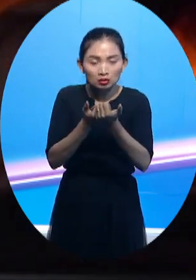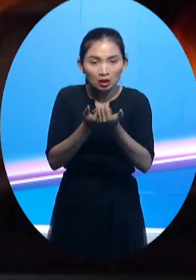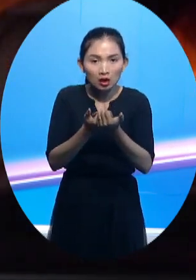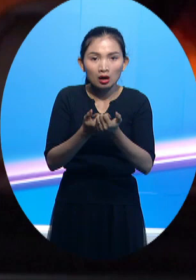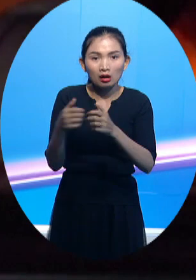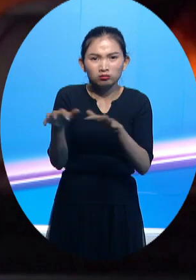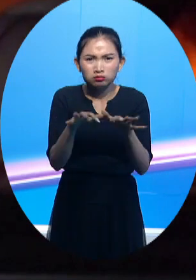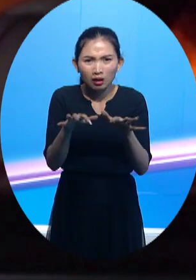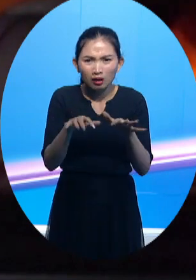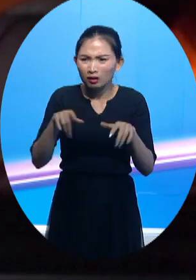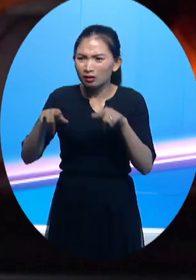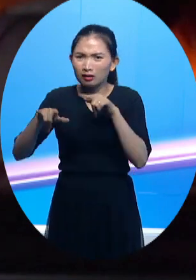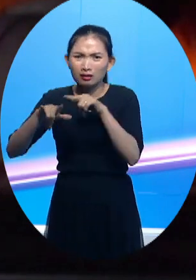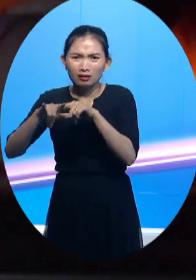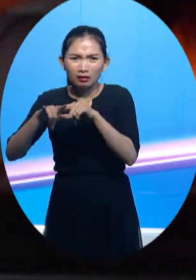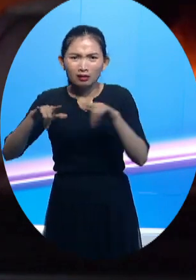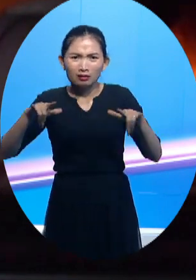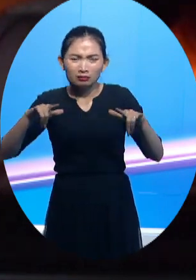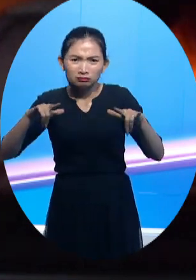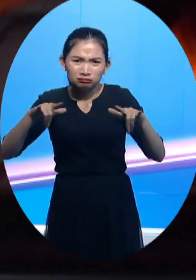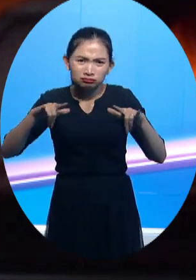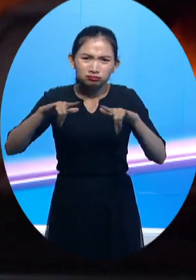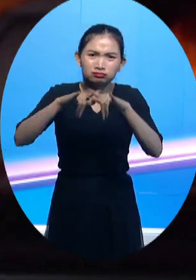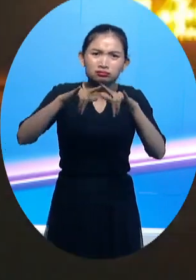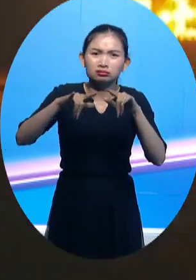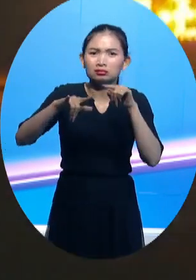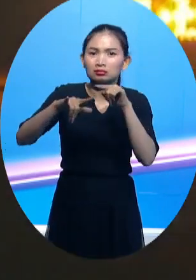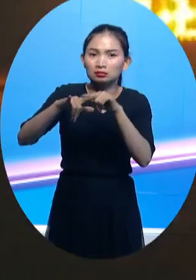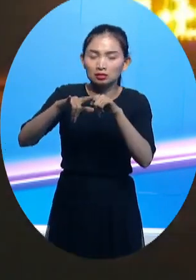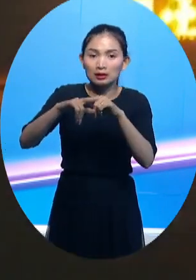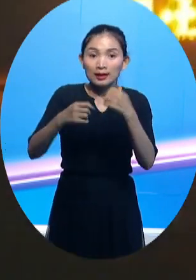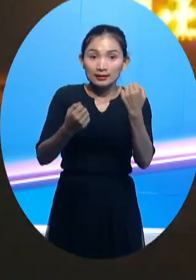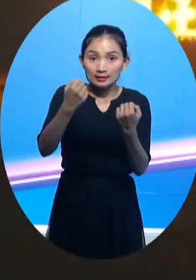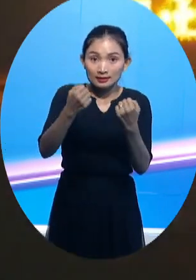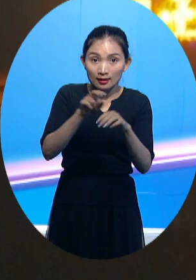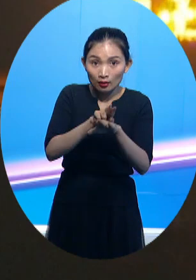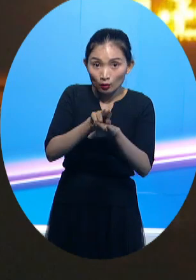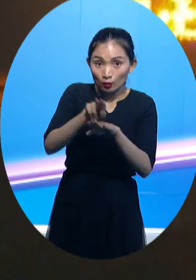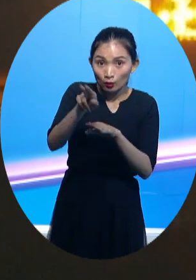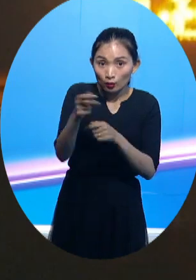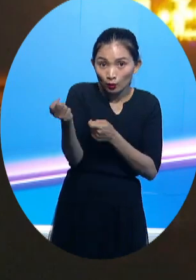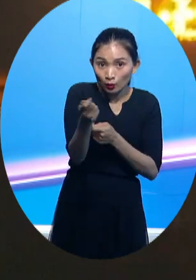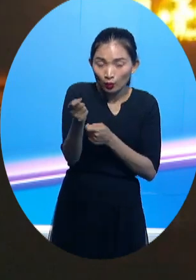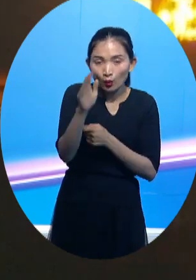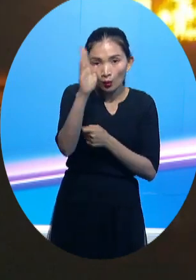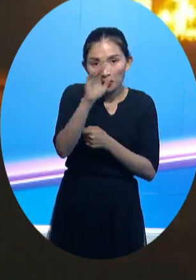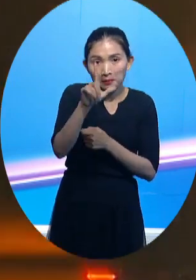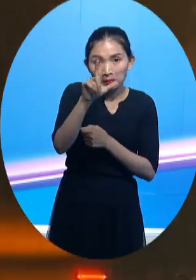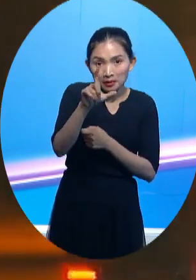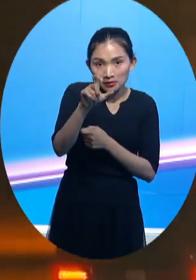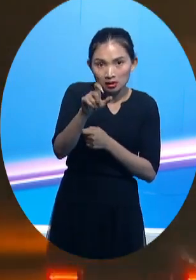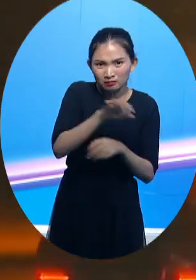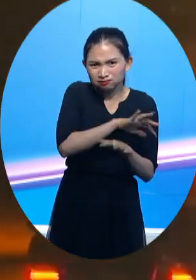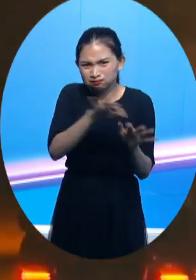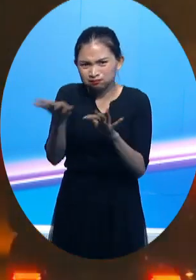va vào máy bay dân dụng khoảng 70 xe cứu hỏa được điều động đến hiện trường toàn bộ đường băng sân bay haneda đã ngừng hoạt động vào